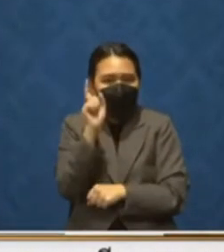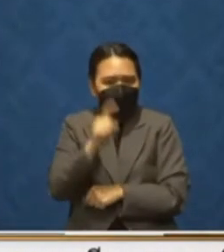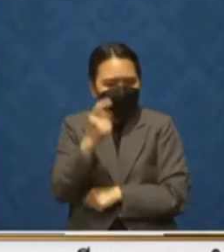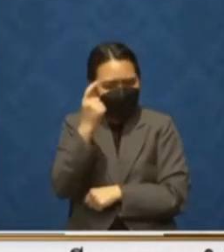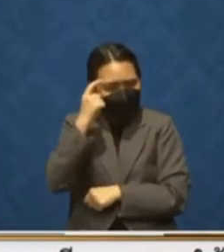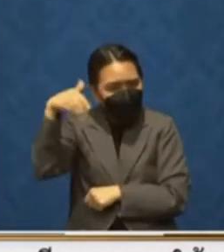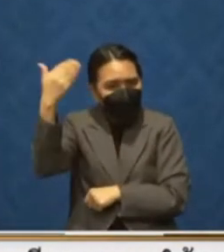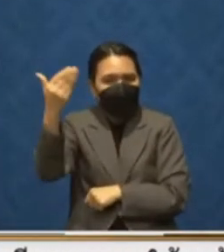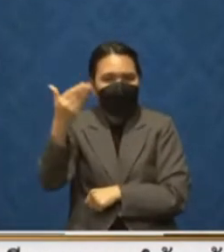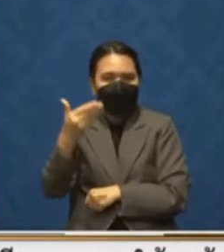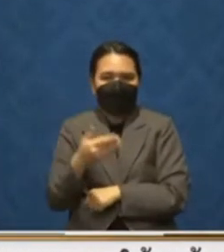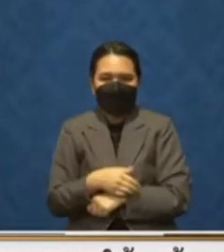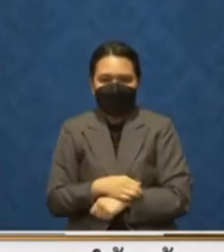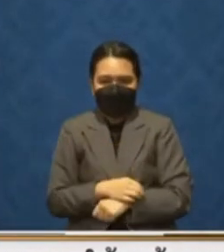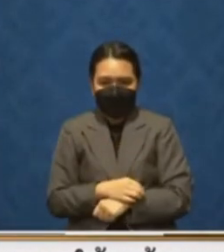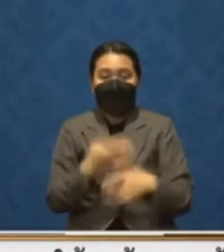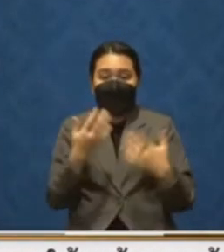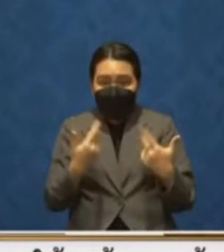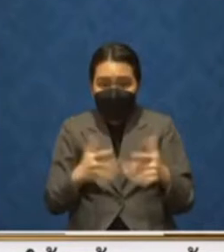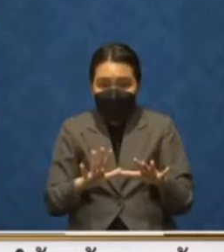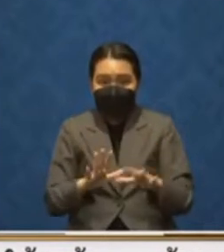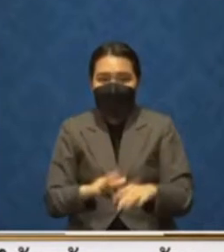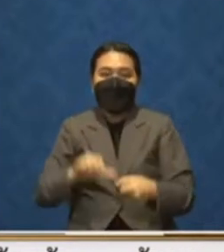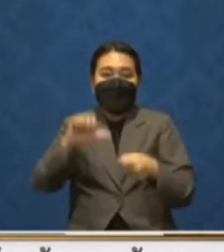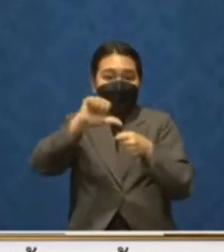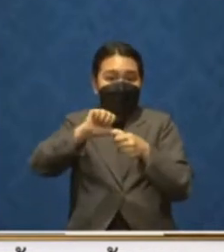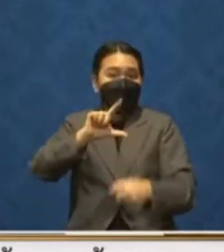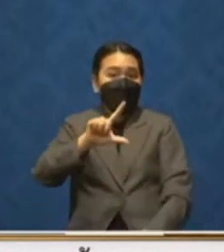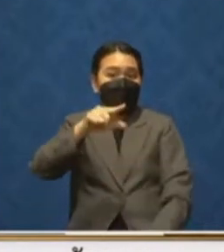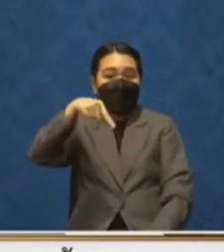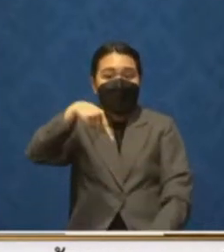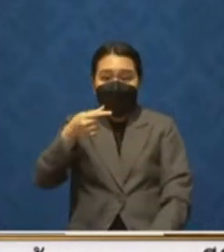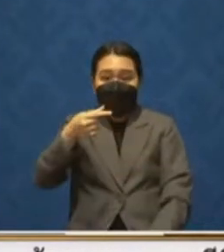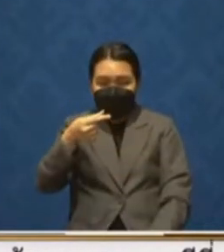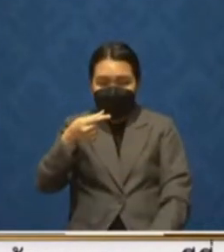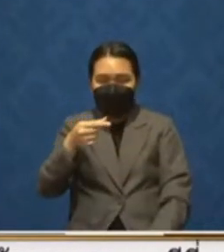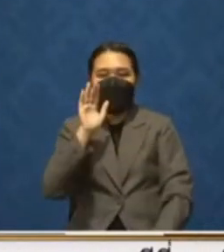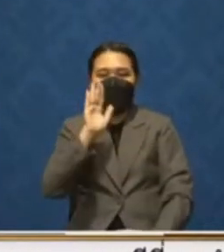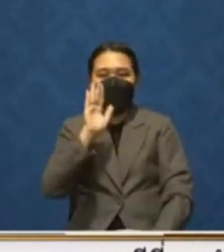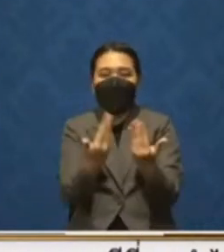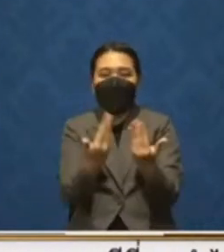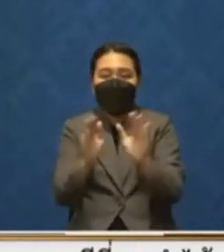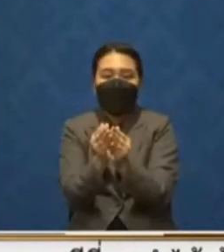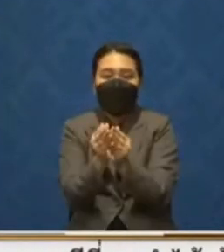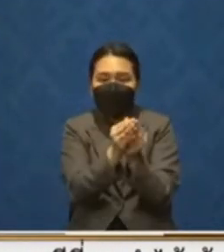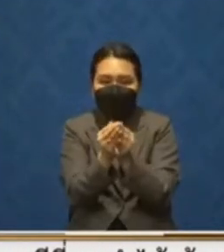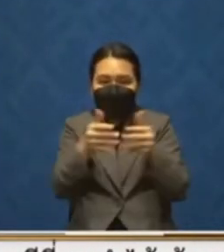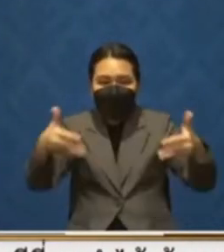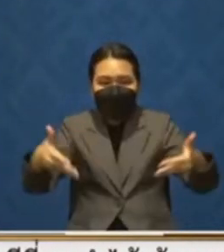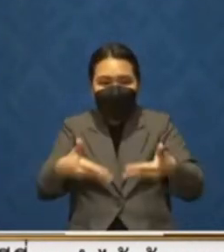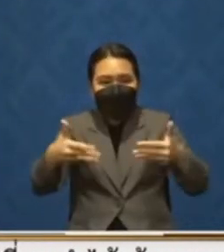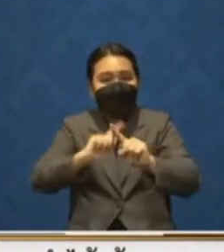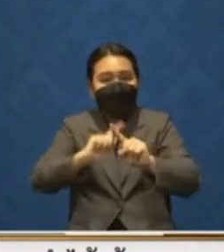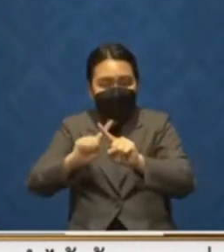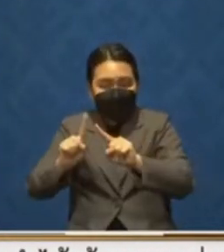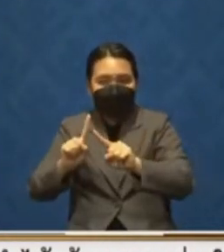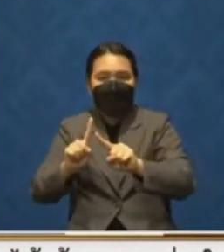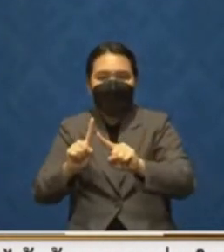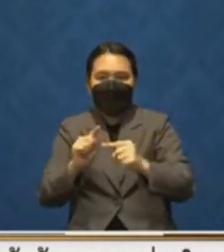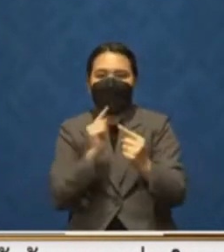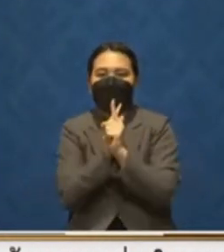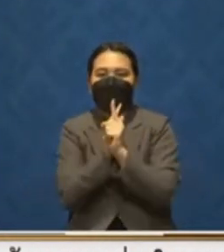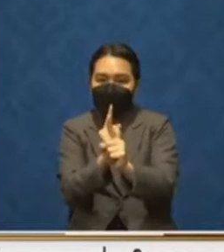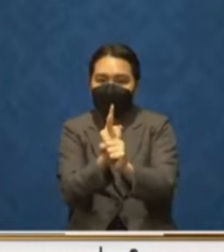สั่งล่วงหน้าไปด้วยและ LPGก็เช่นเดียวกันนะครับในภาพครัวเรือนปิโตรเคมีก็จะการตลกเช่นดูกันตามโครงสร้าง